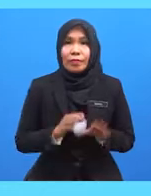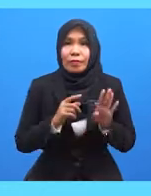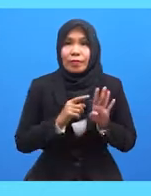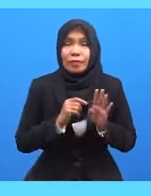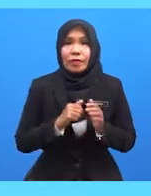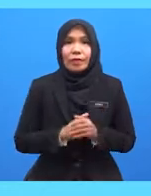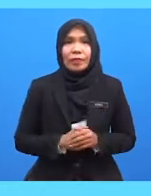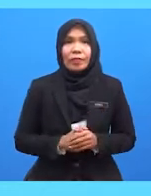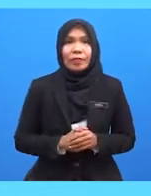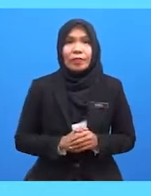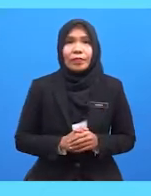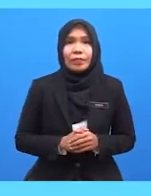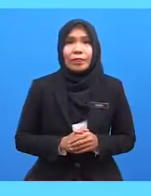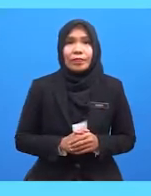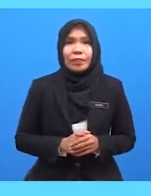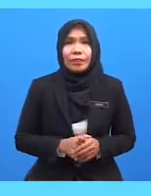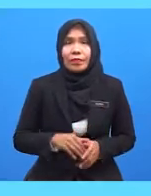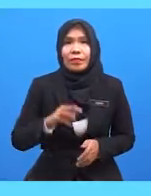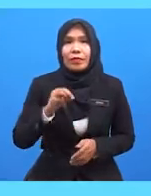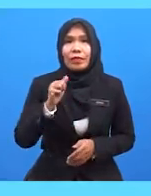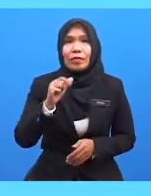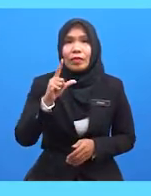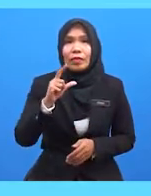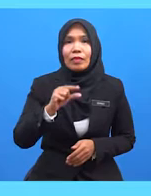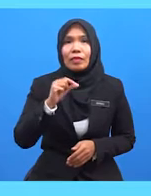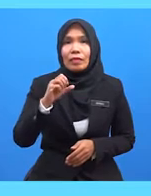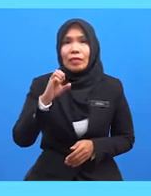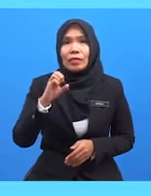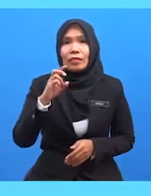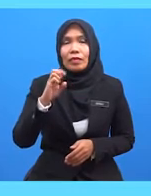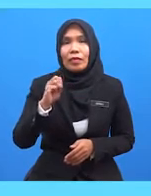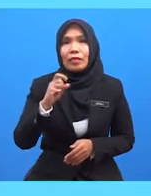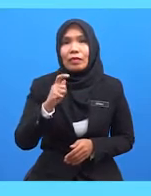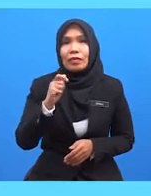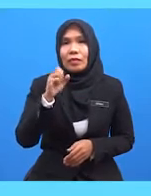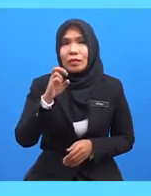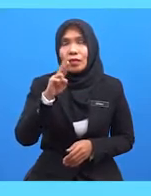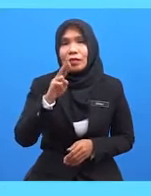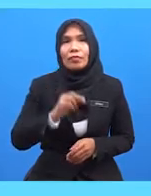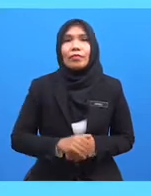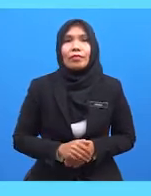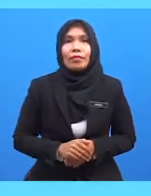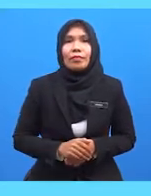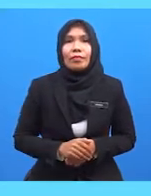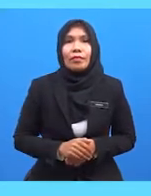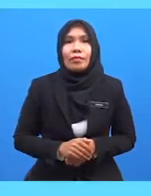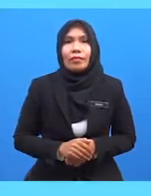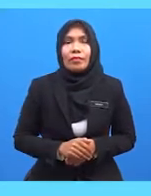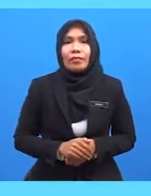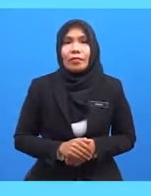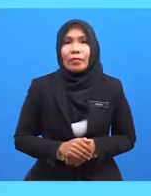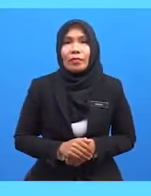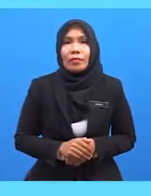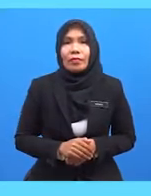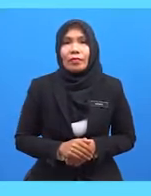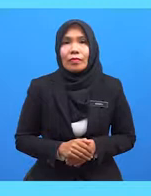Collins menterjemahkan buku Frederick D. Hoffman. Albert Royal menghasilkan Spiral van